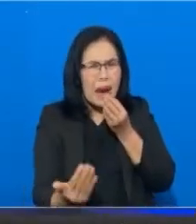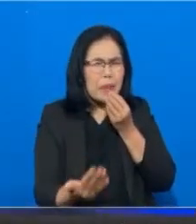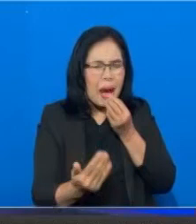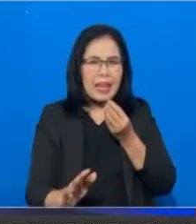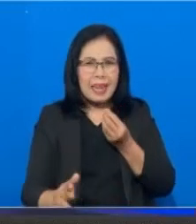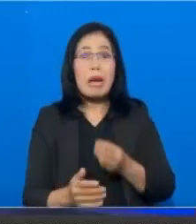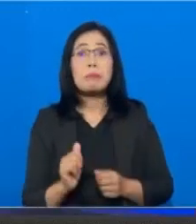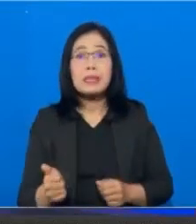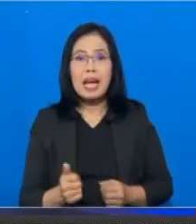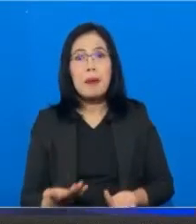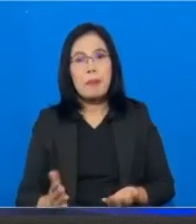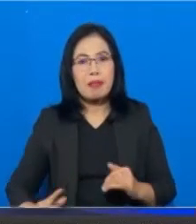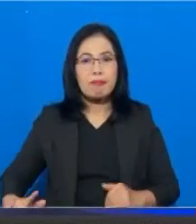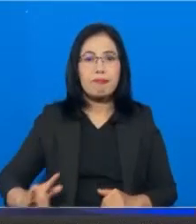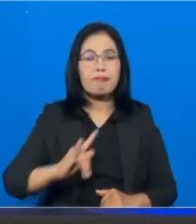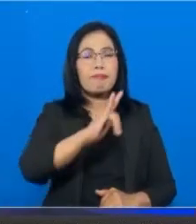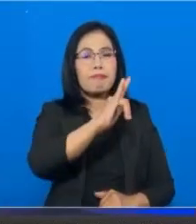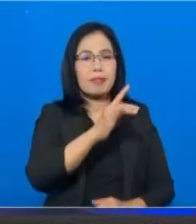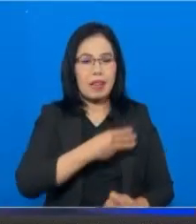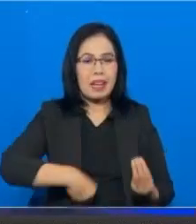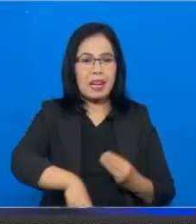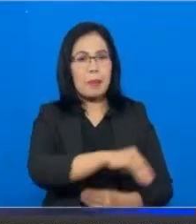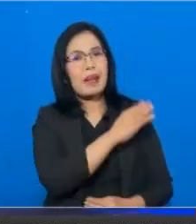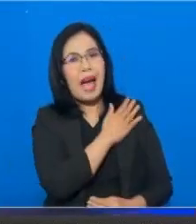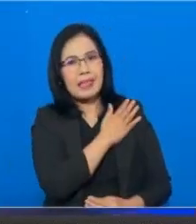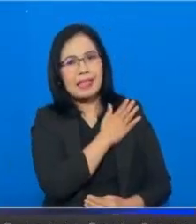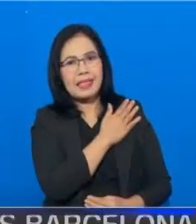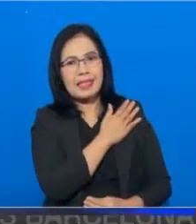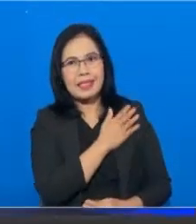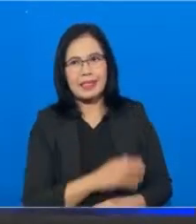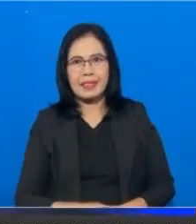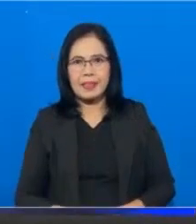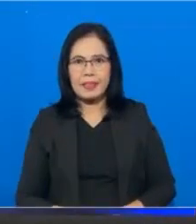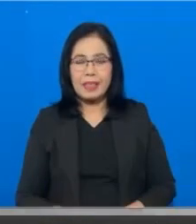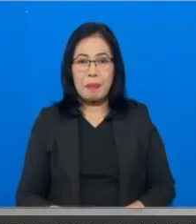haji. Tidak berangkat seorang diri ke Tanah Suci, mereka turut serta mengajak pasangan.